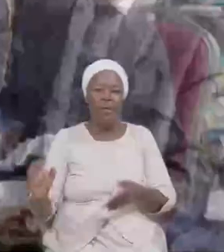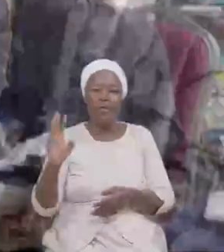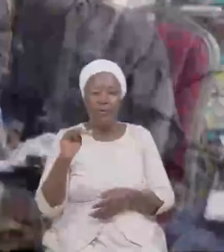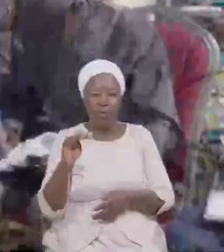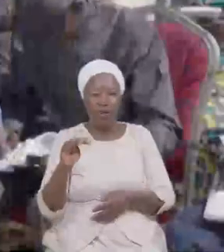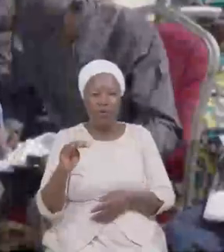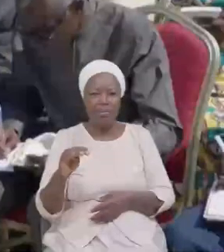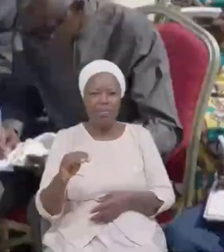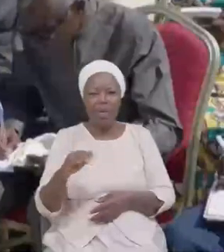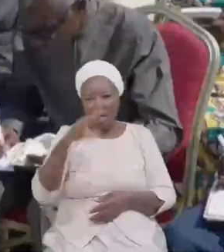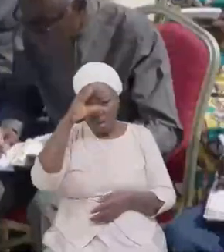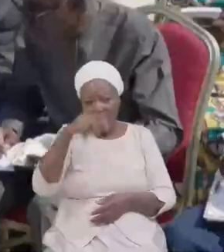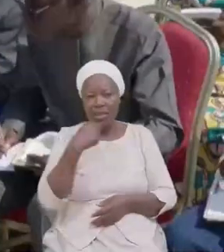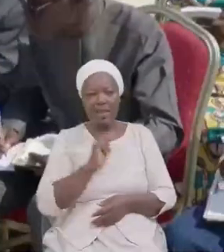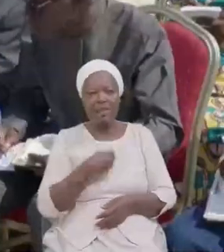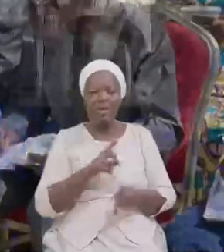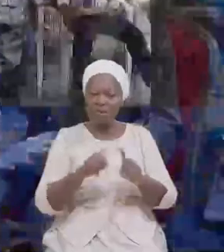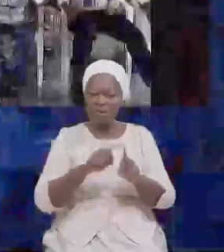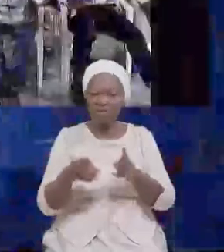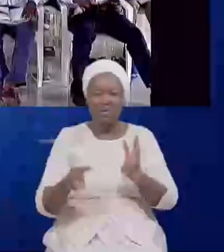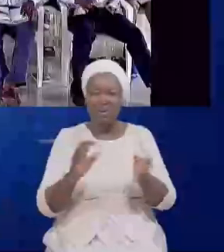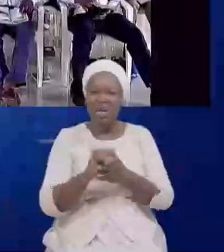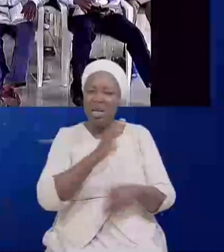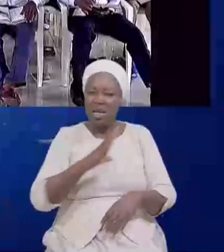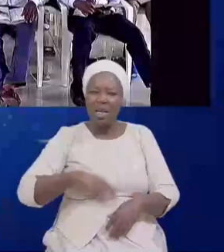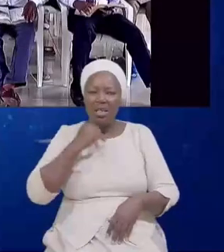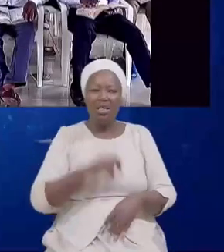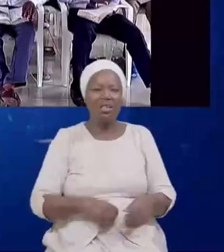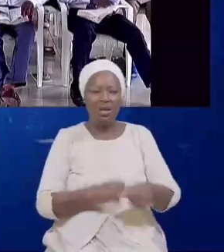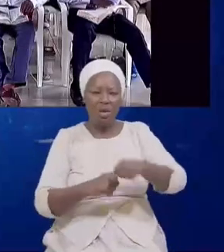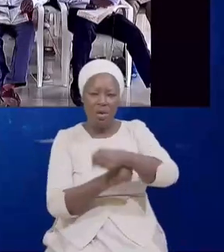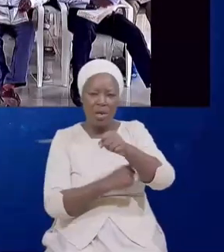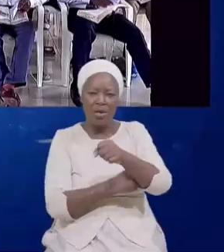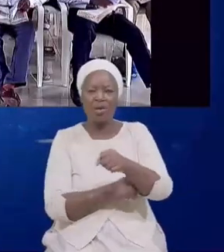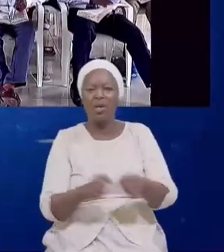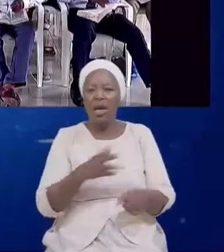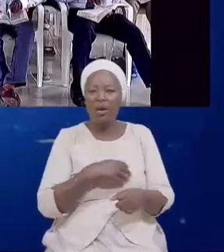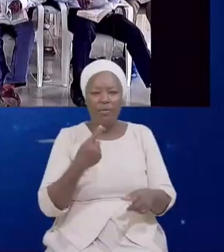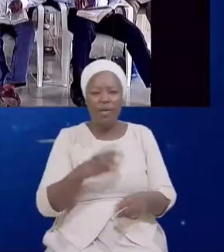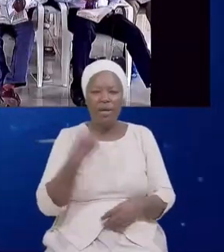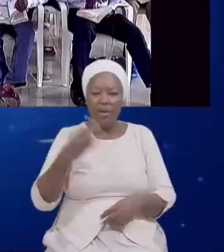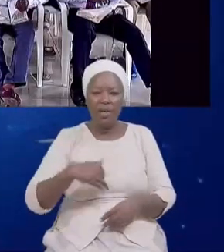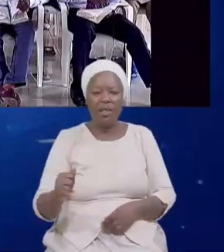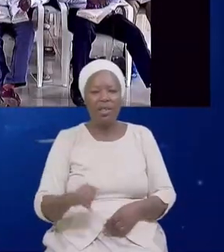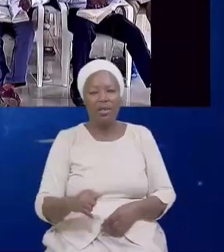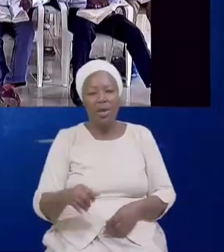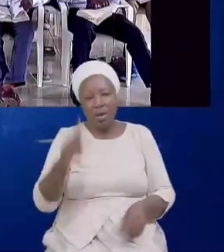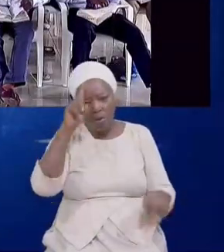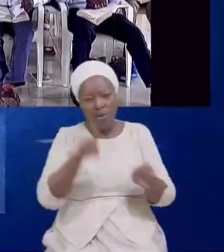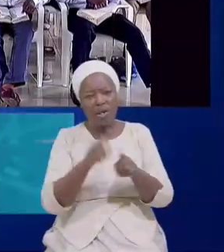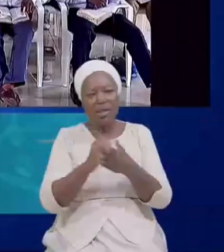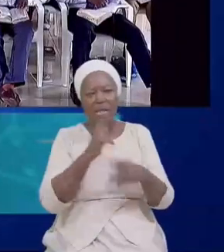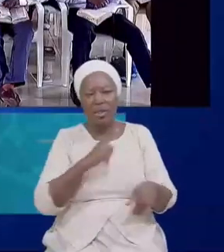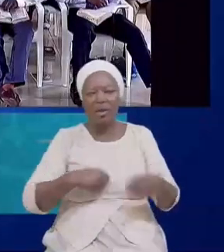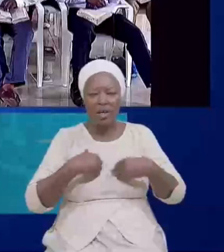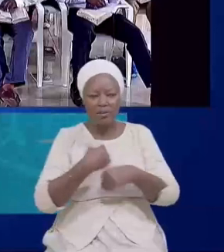différentes manières que Christ, il est la pierre angulaire de l'alliance éternelle que Dieu a faite avec nous. En